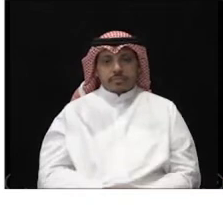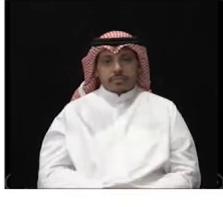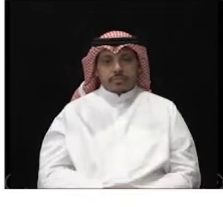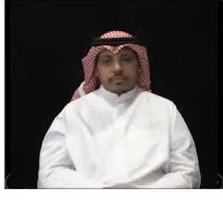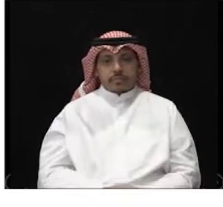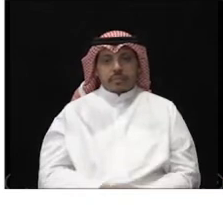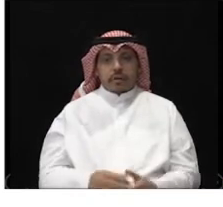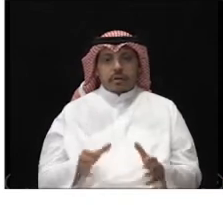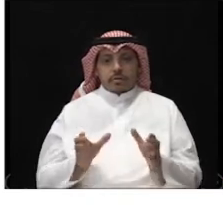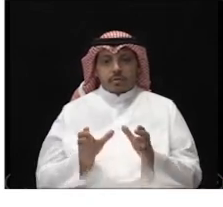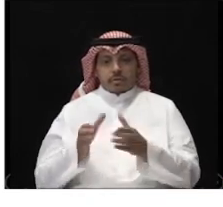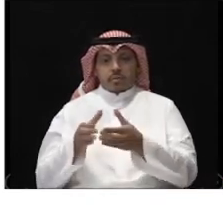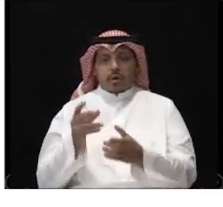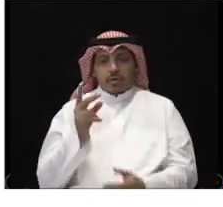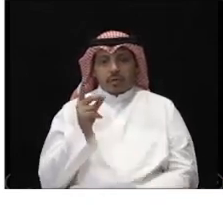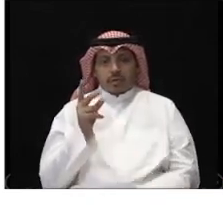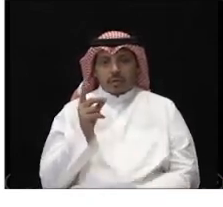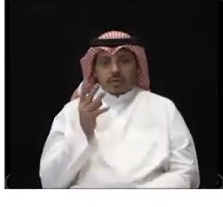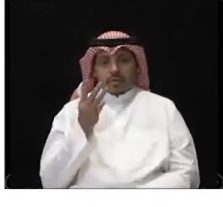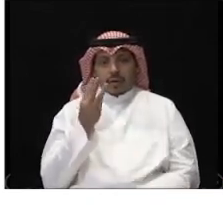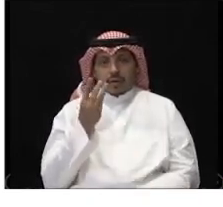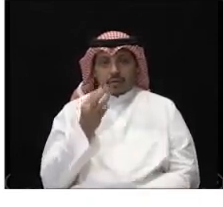الثالثة نقرأ، أحسنتم،